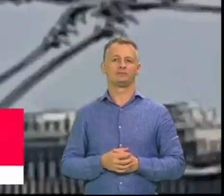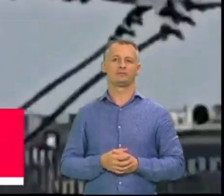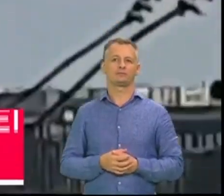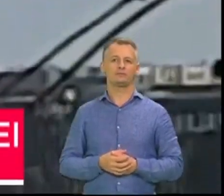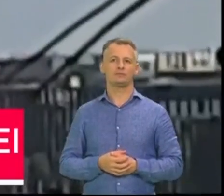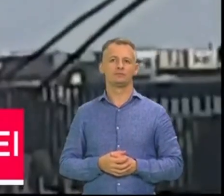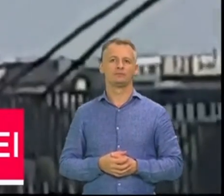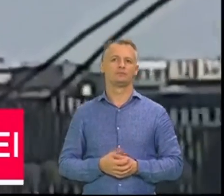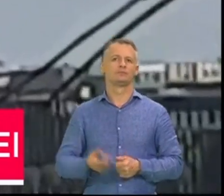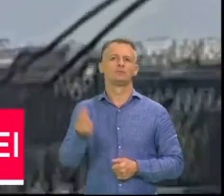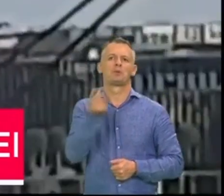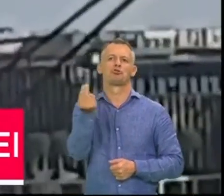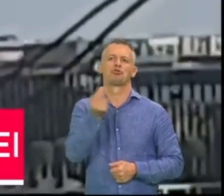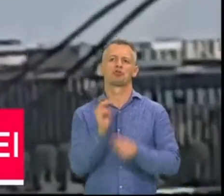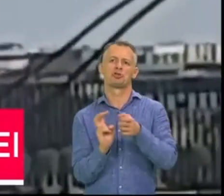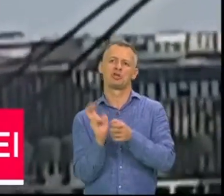De ce te-ai urcat acolo?